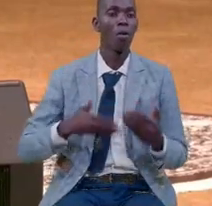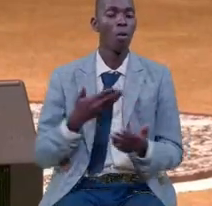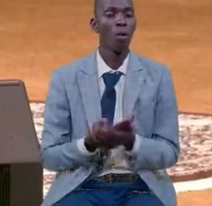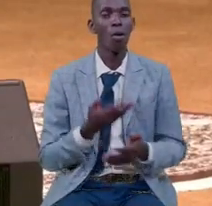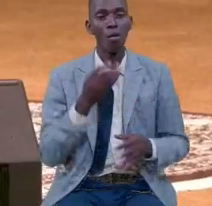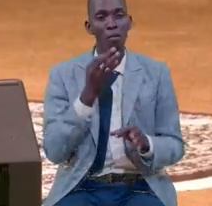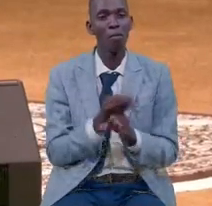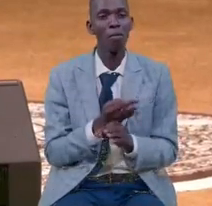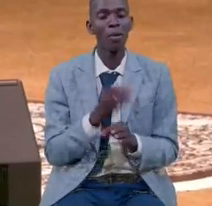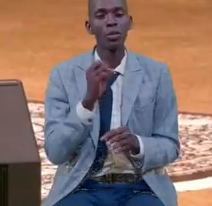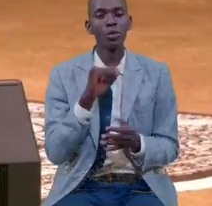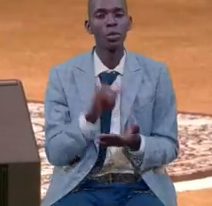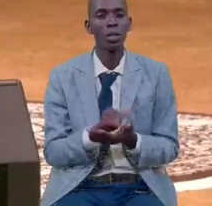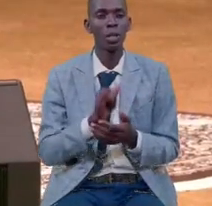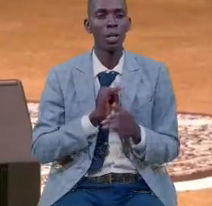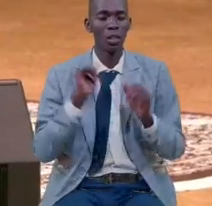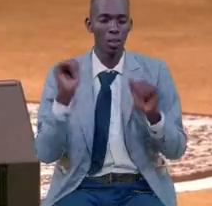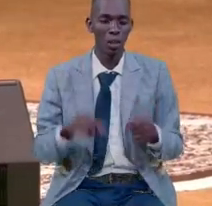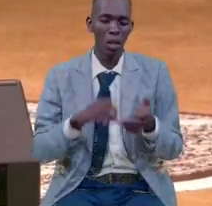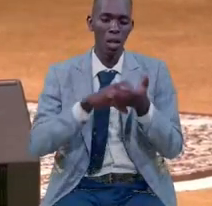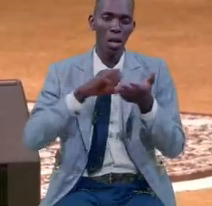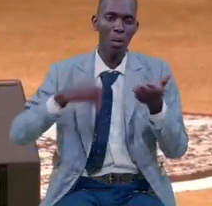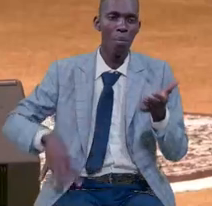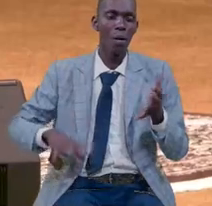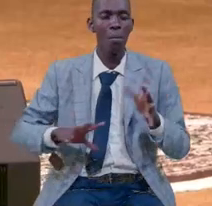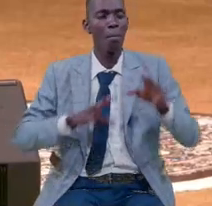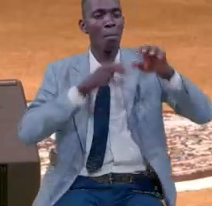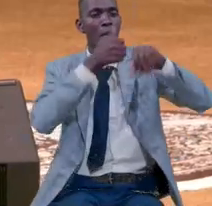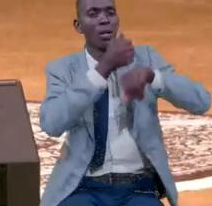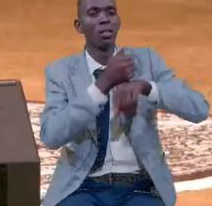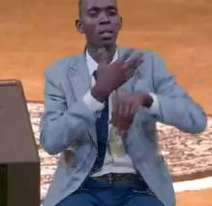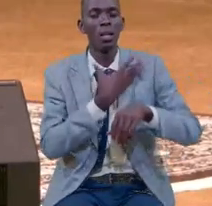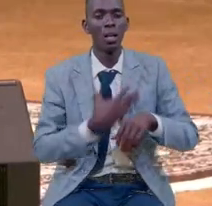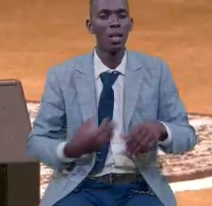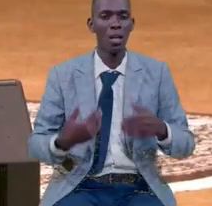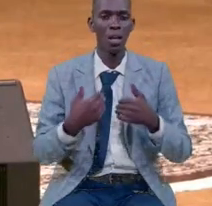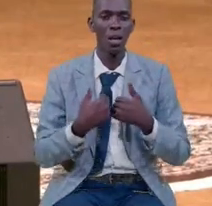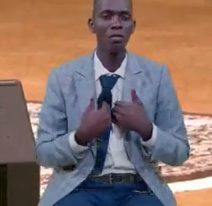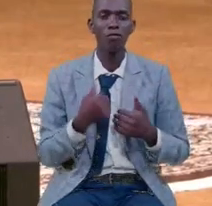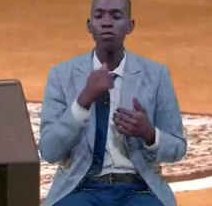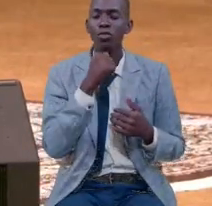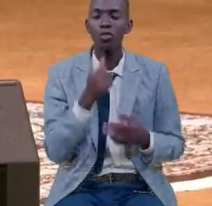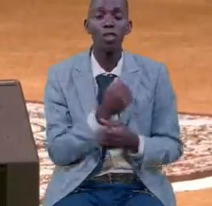transporter des montagnes, si je n'ai pas la charité,